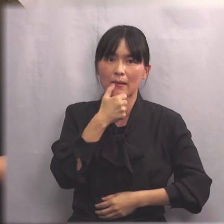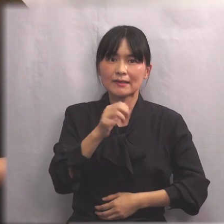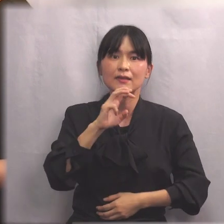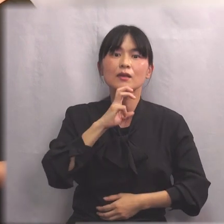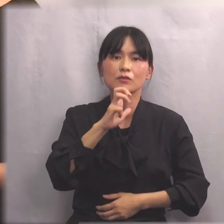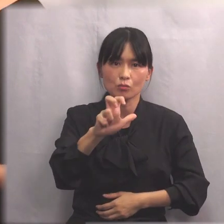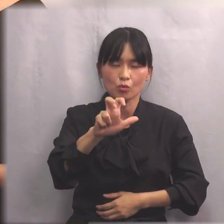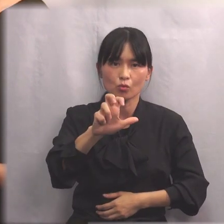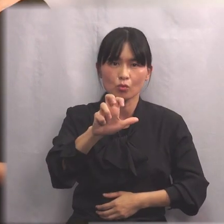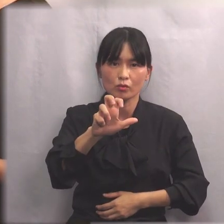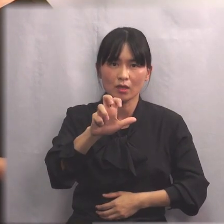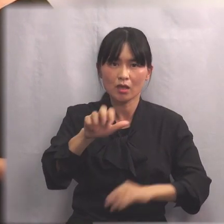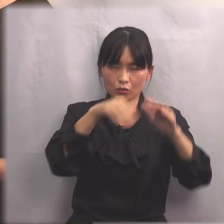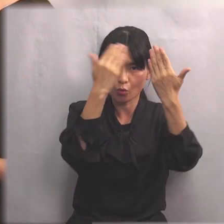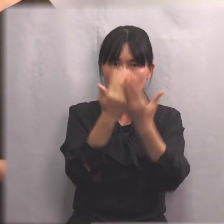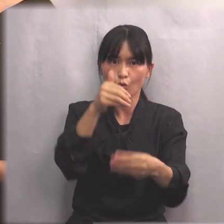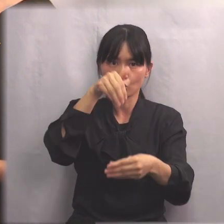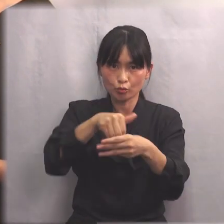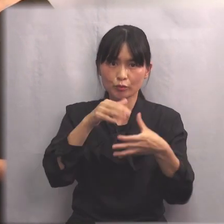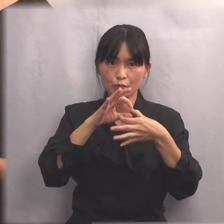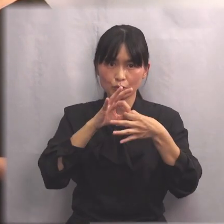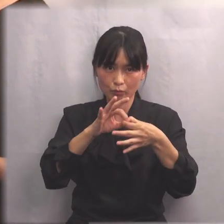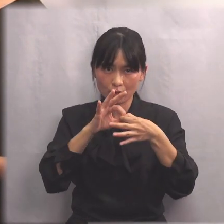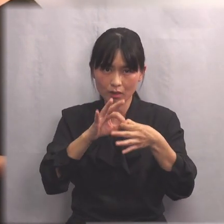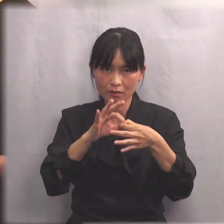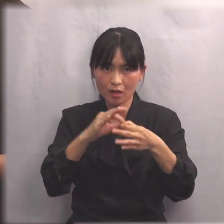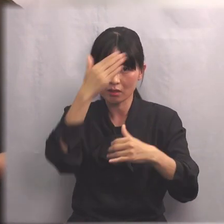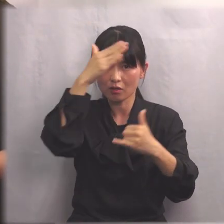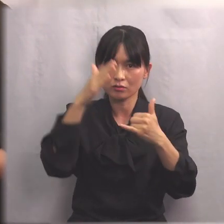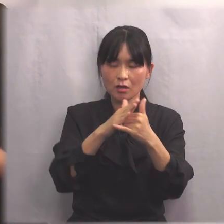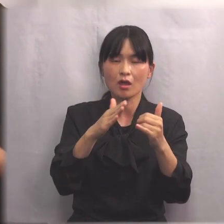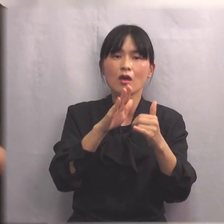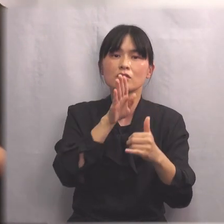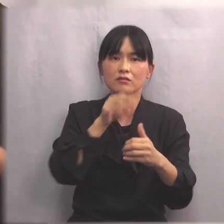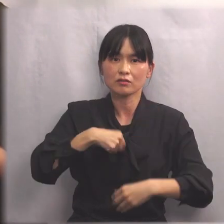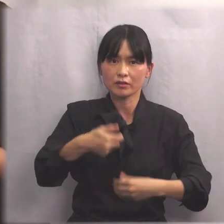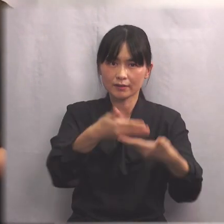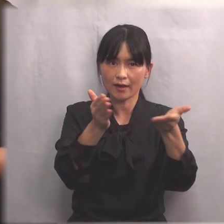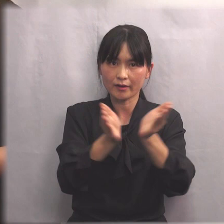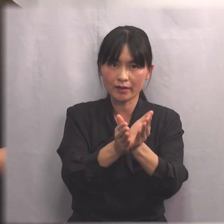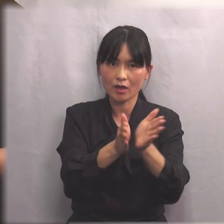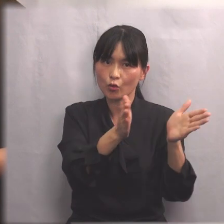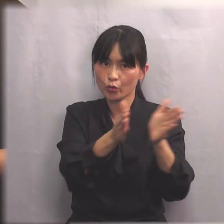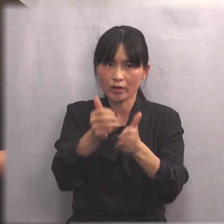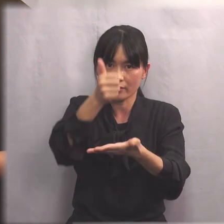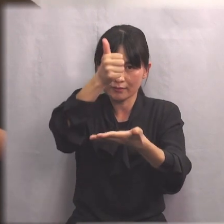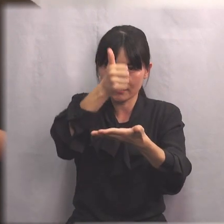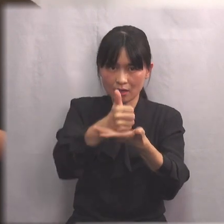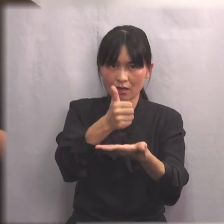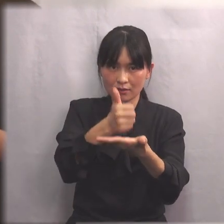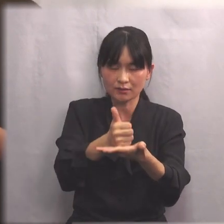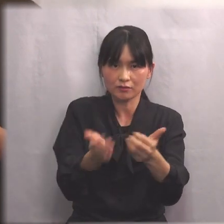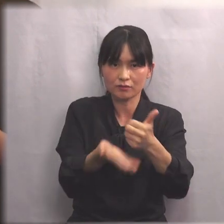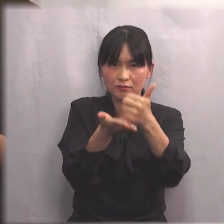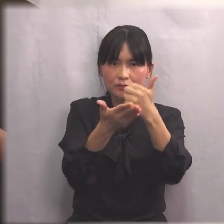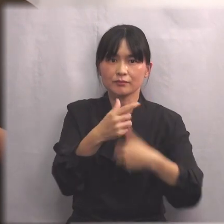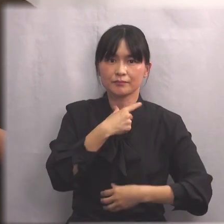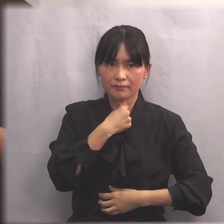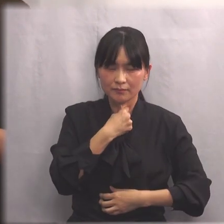당원들의 총투표를 통해서 우리 청년 정의당의 창당준비위원장을 선출할 것을 요청드립니다.